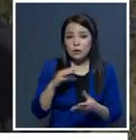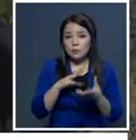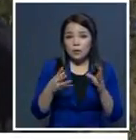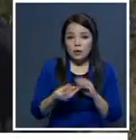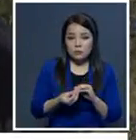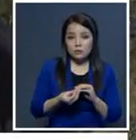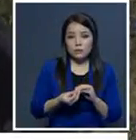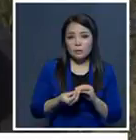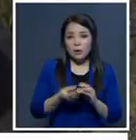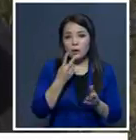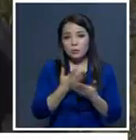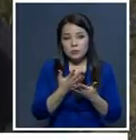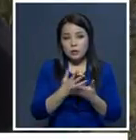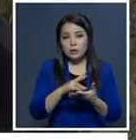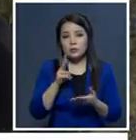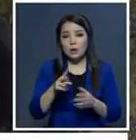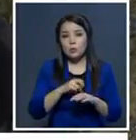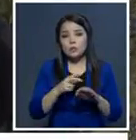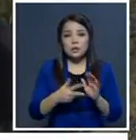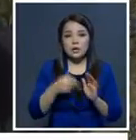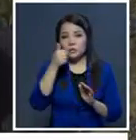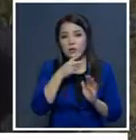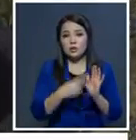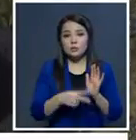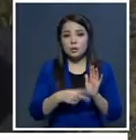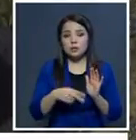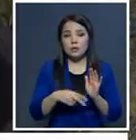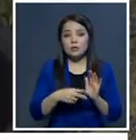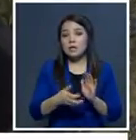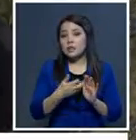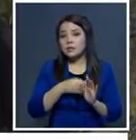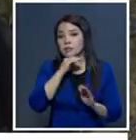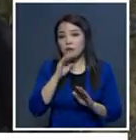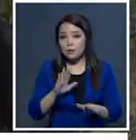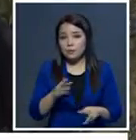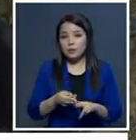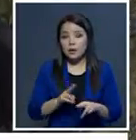қаражаттың көлеміне келген кезде 2018 жылы жетіспеушілігіне әкеп соғып,